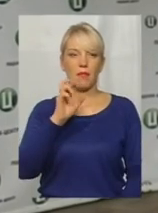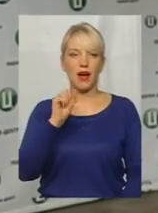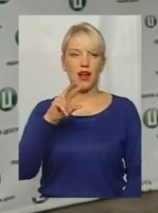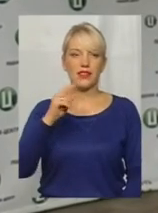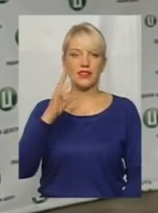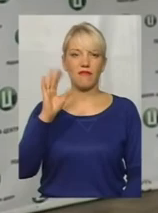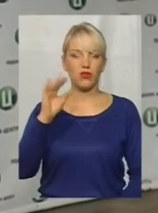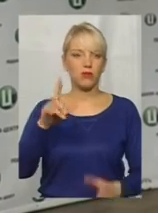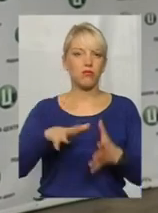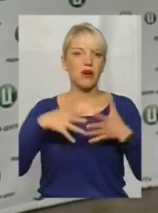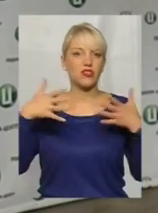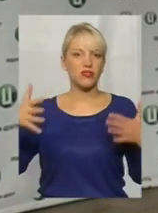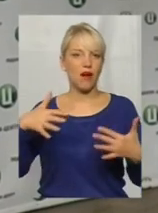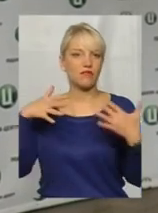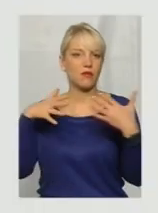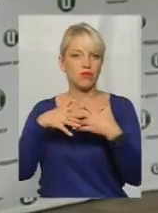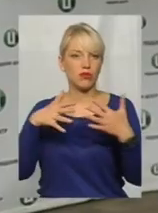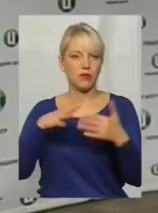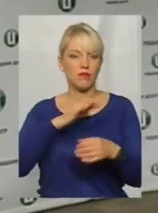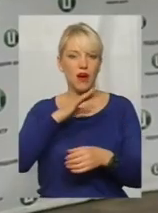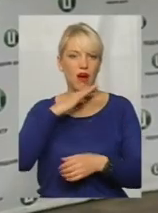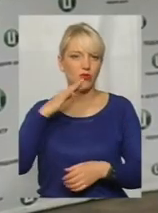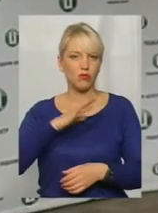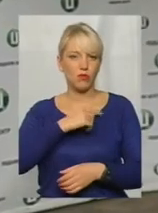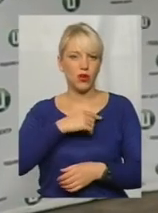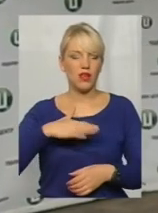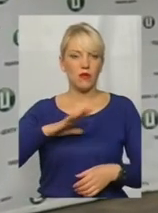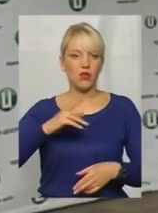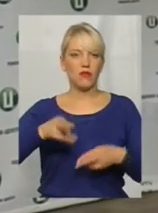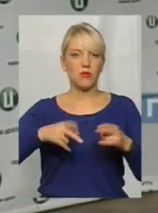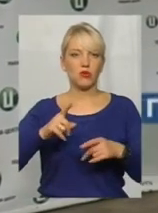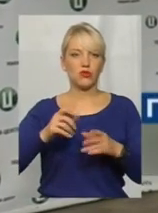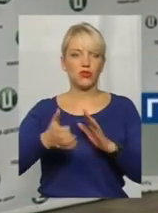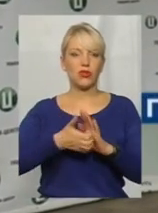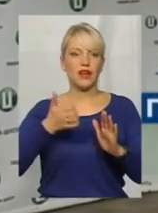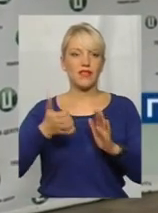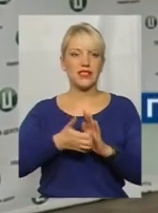тоді були масштабні бої і дуже багато поранених. Я була в операційній, тому що не вистачало,